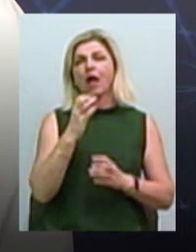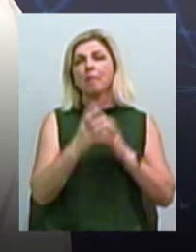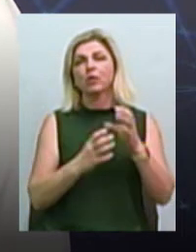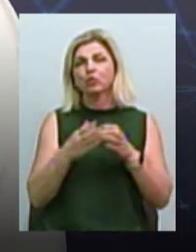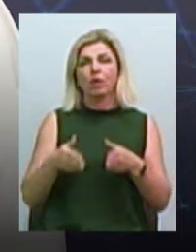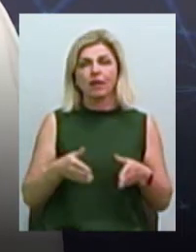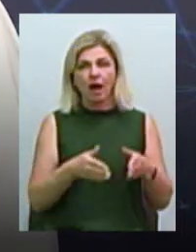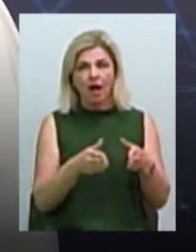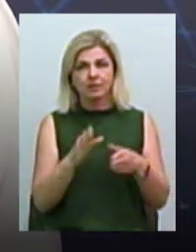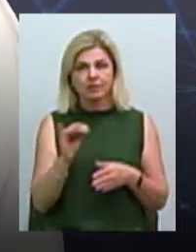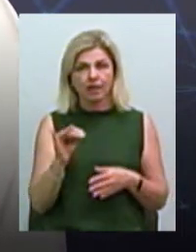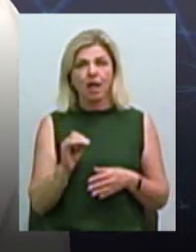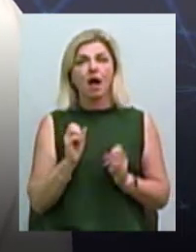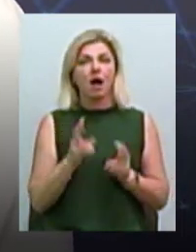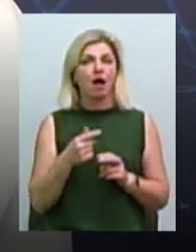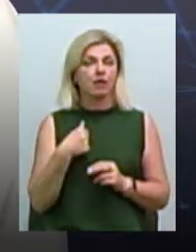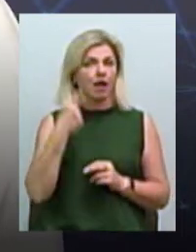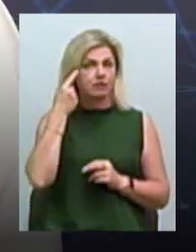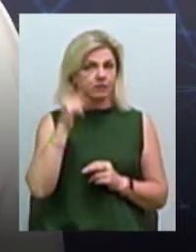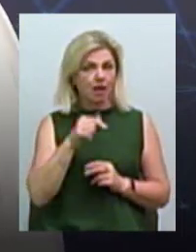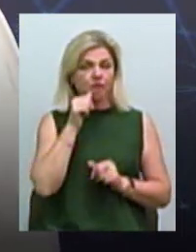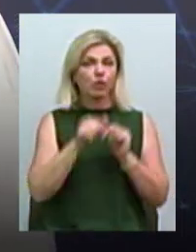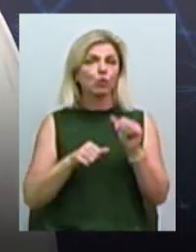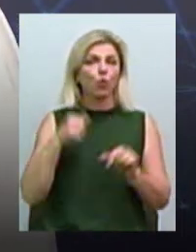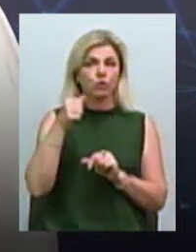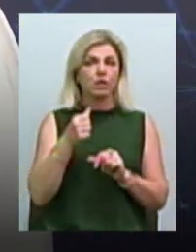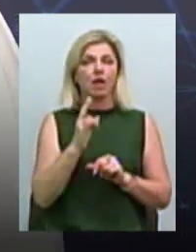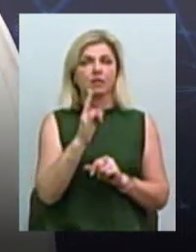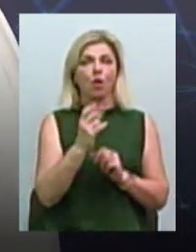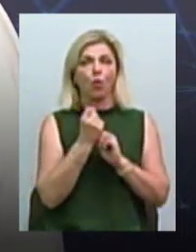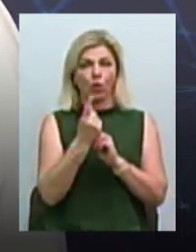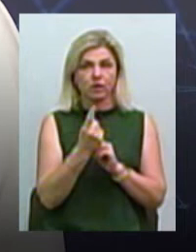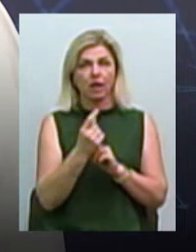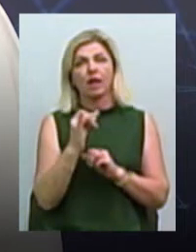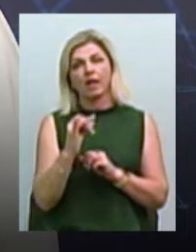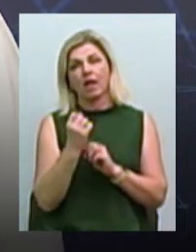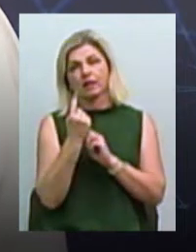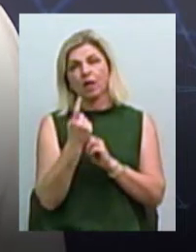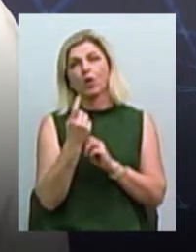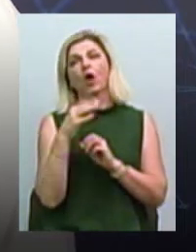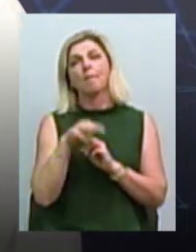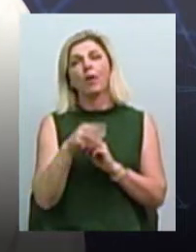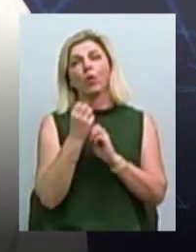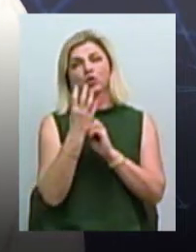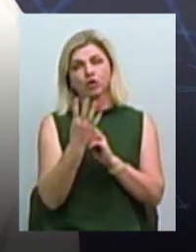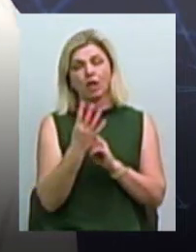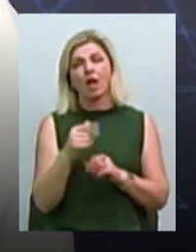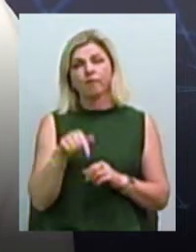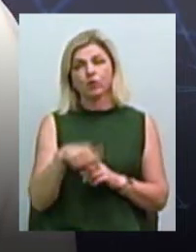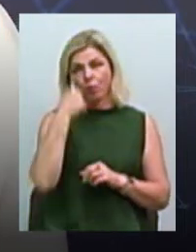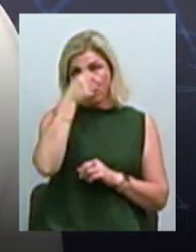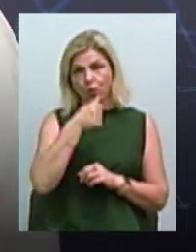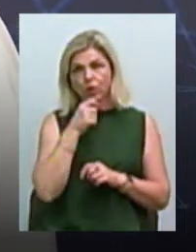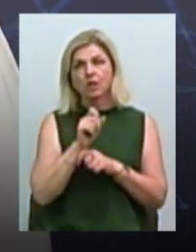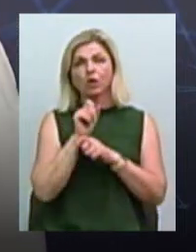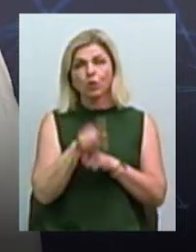траси. Наскільки я знаю, в наступному році це пріоритет Н-11, Н-14. В цьому році, по дорученню президента, це дорога